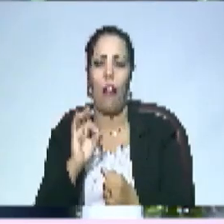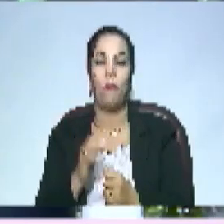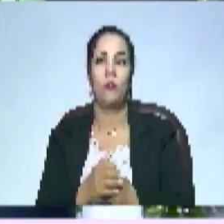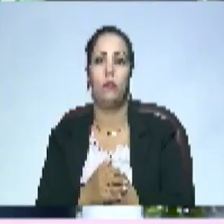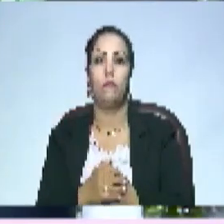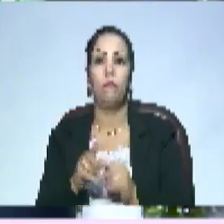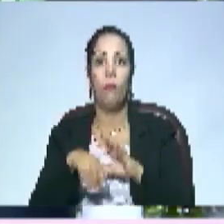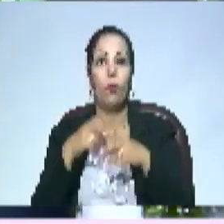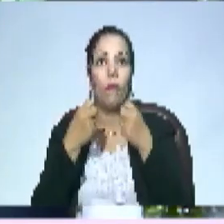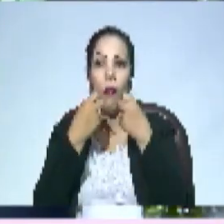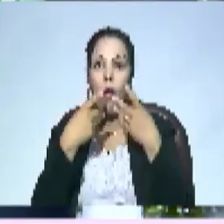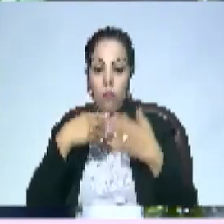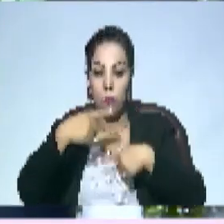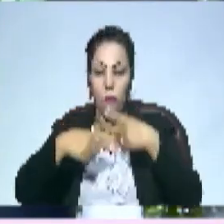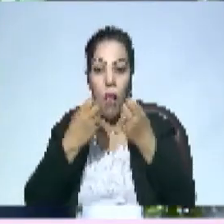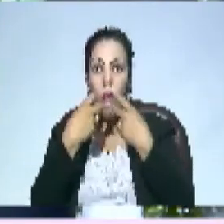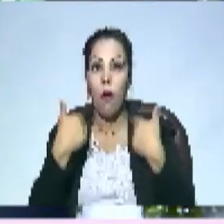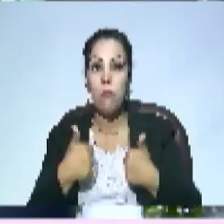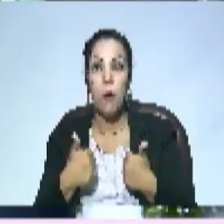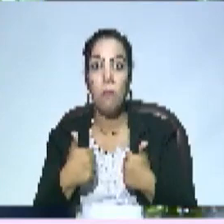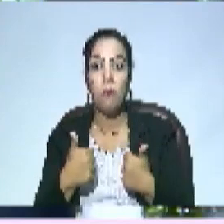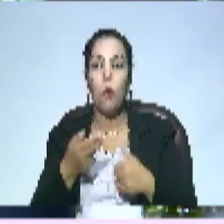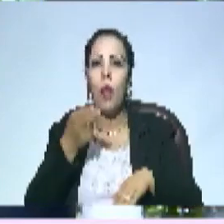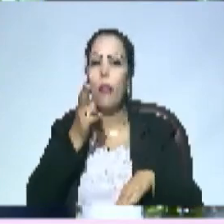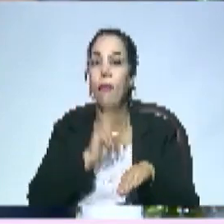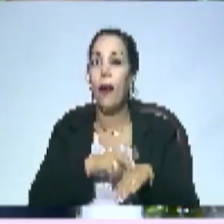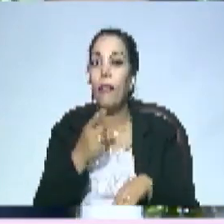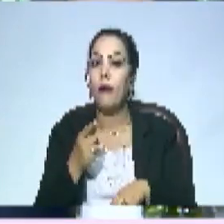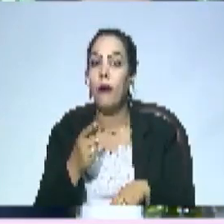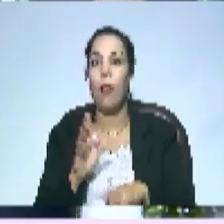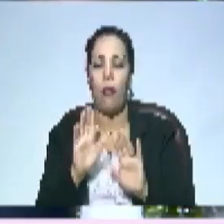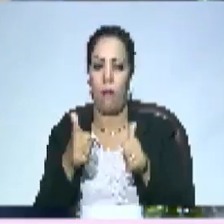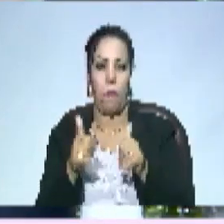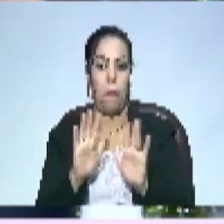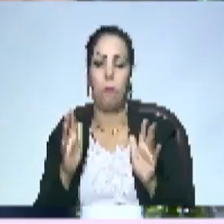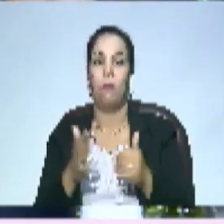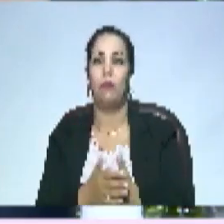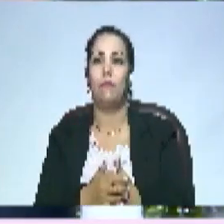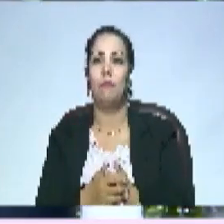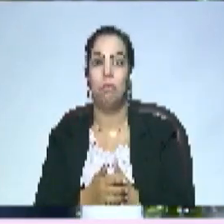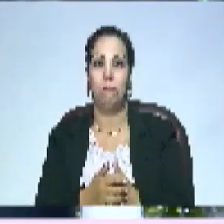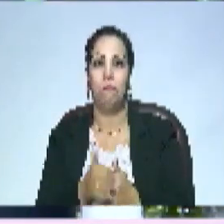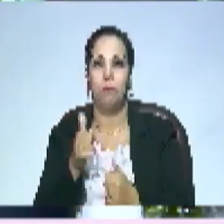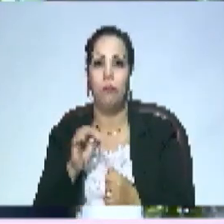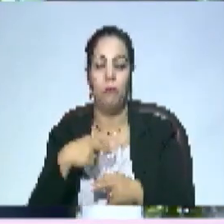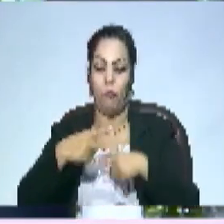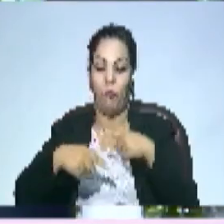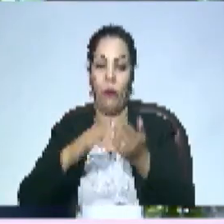هو كده خلاص استوى يا شيف ولا يحتاج تسوية تانية؟ لا خلاص كده كده استوى.